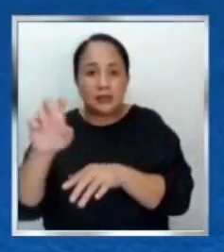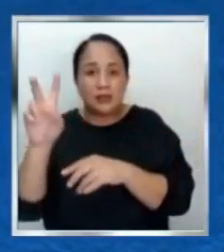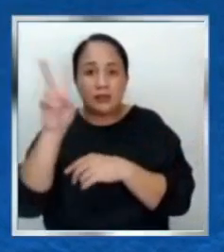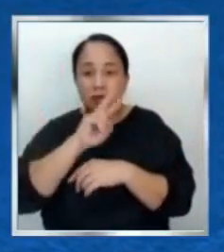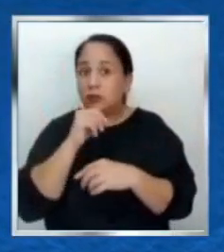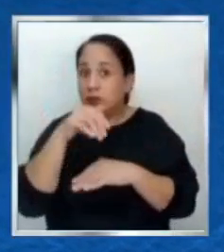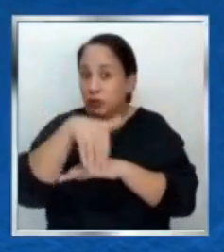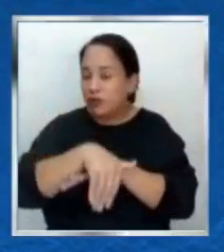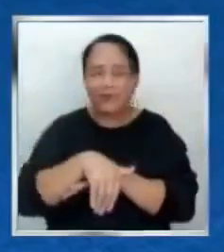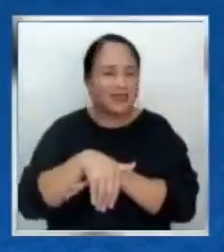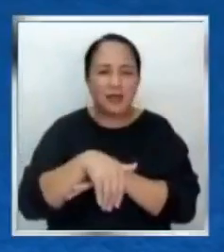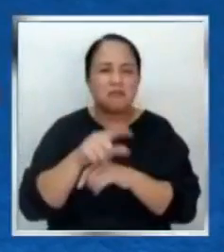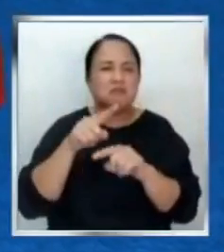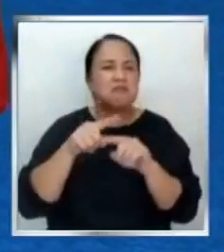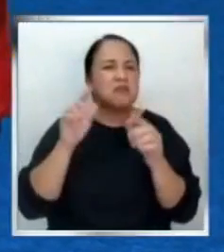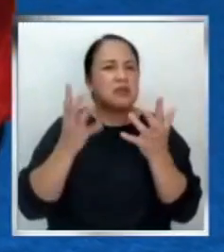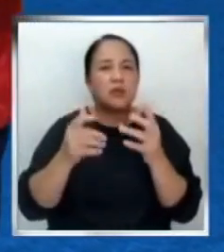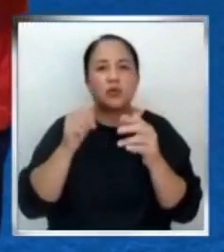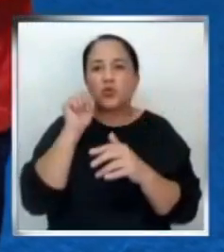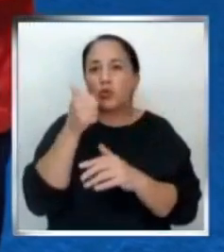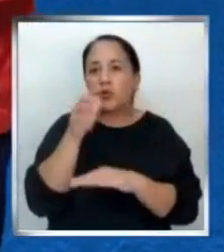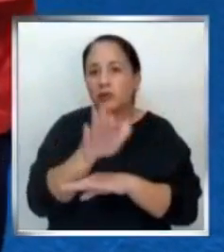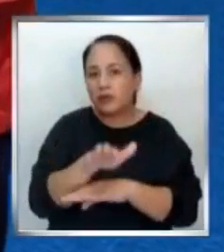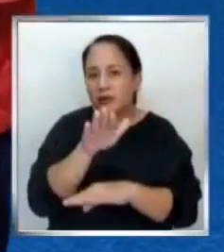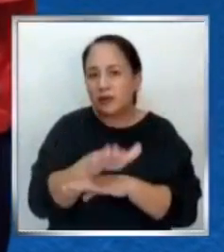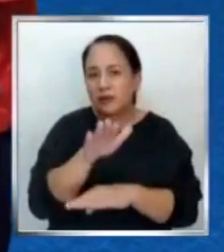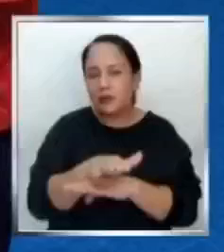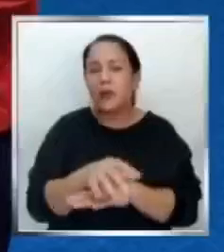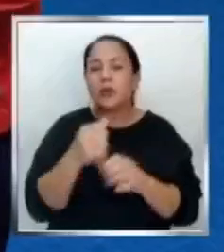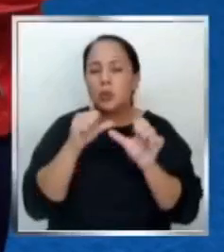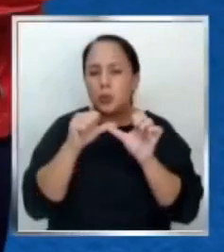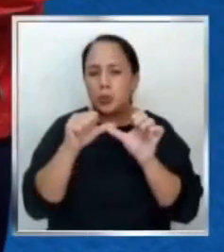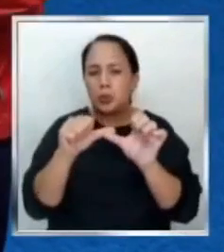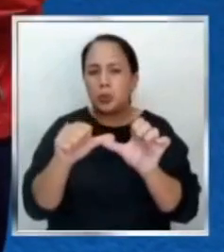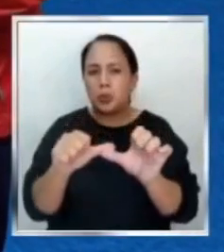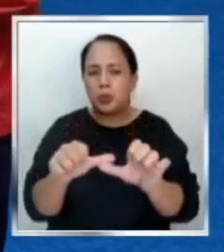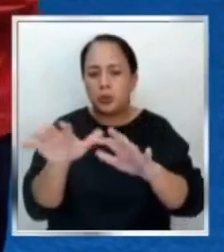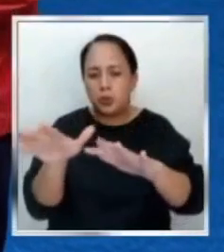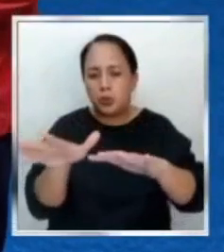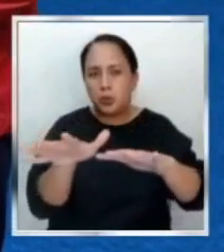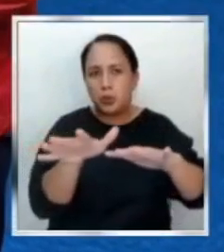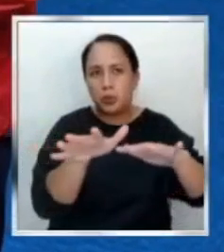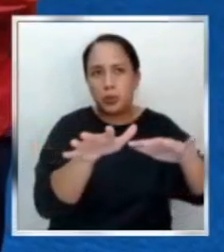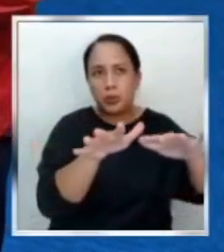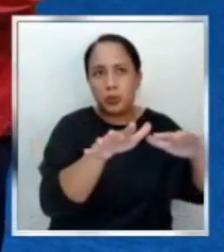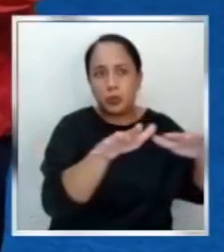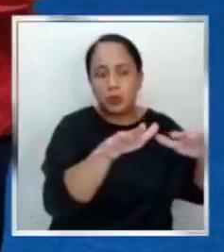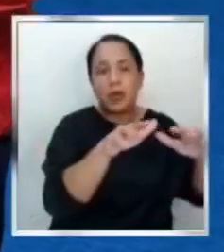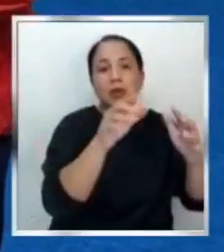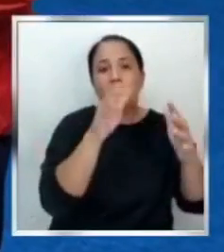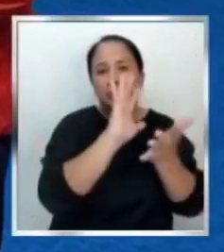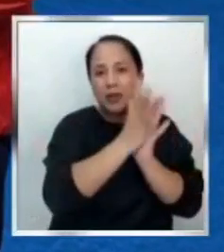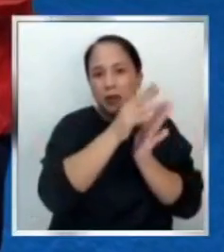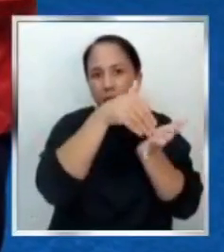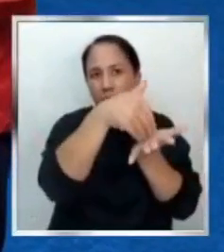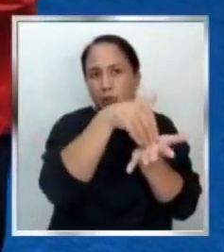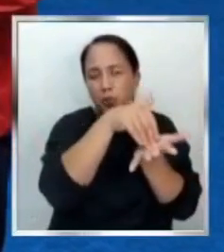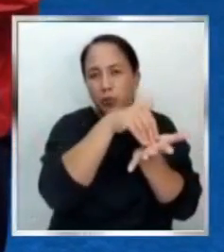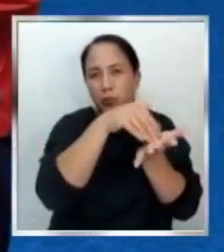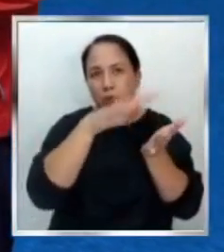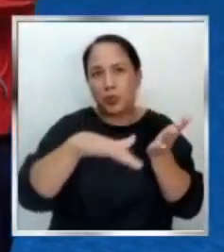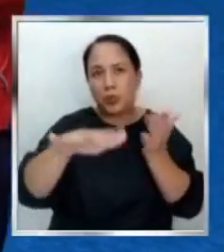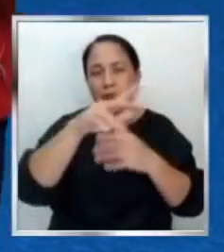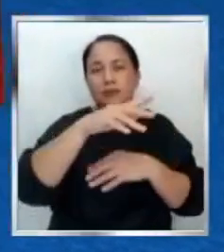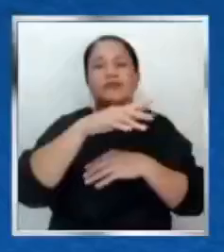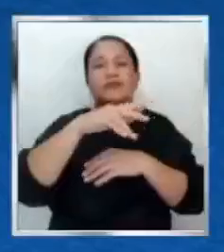hindi posibleng bukas pa ng hapon, at tuloy-tuloy na lalayo yan at posibleng humina na yan habang nasa may karagatan ng Pilipinas